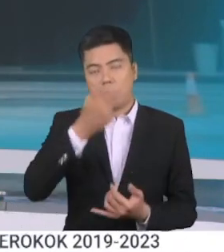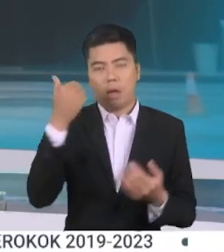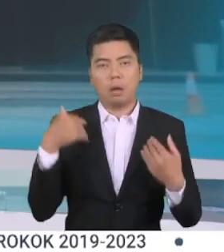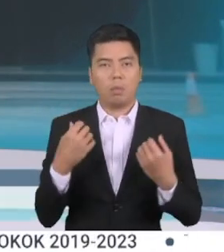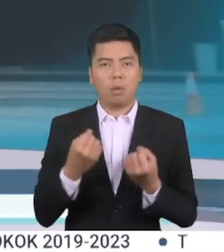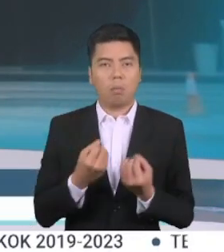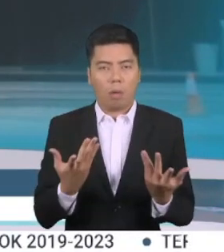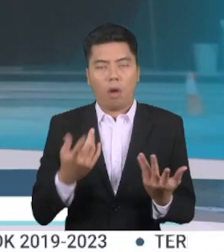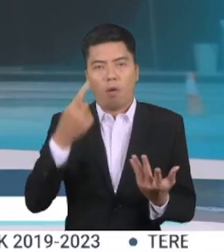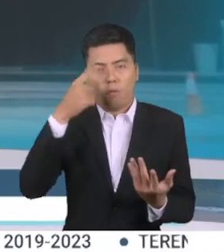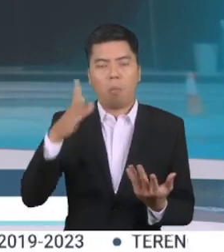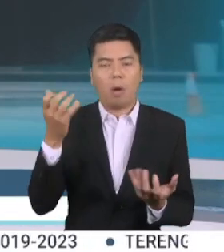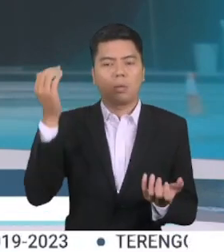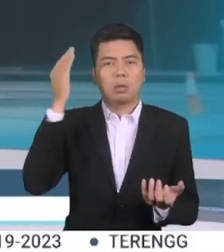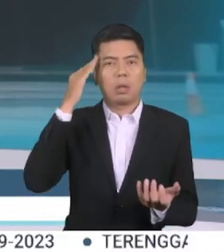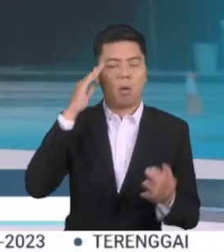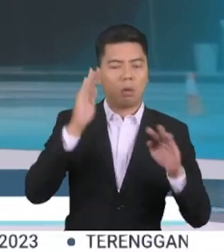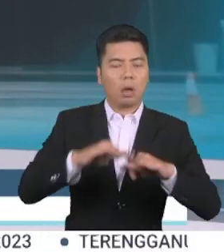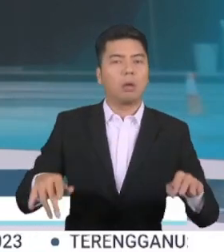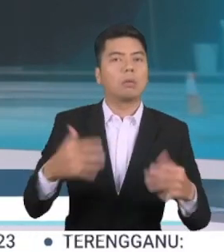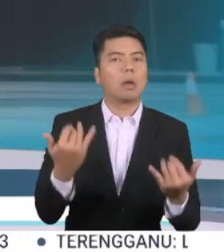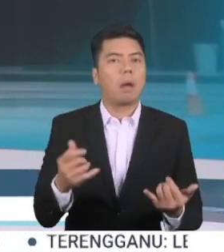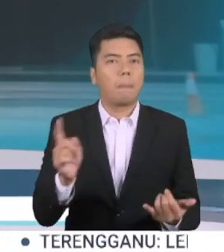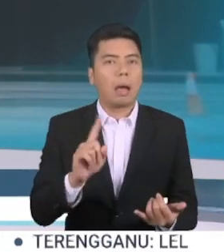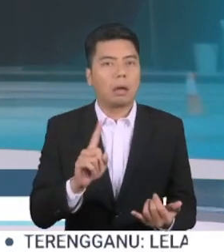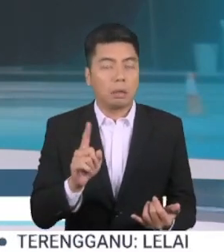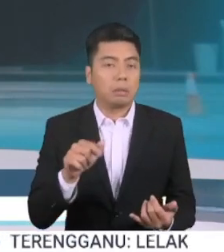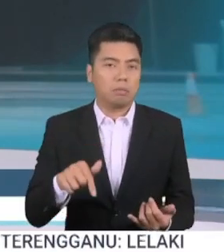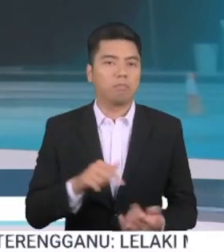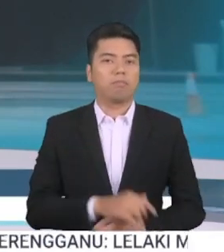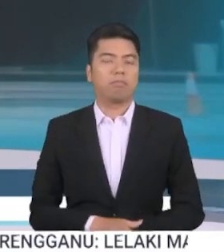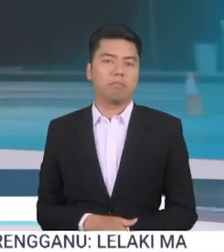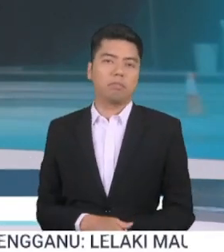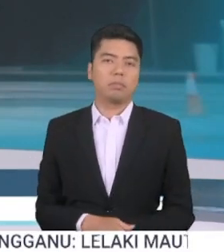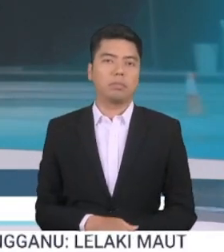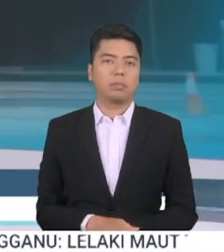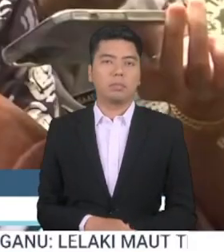cuba mengintip bagi mengetahui keberadaan kanak-kanak yang diselamatkan itu.